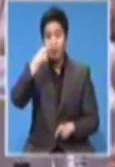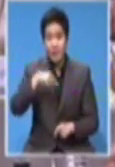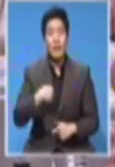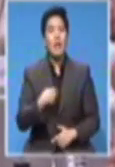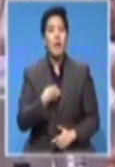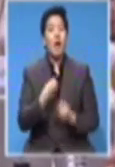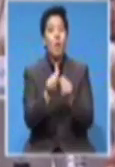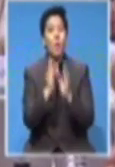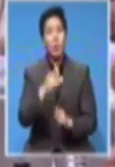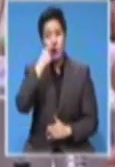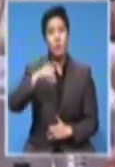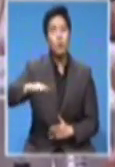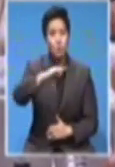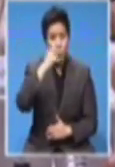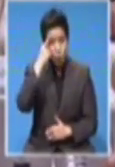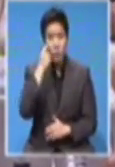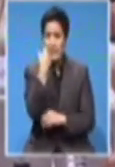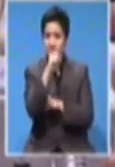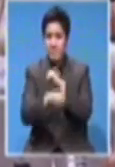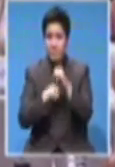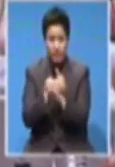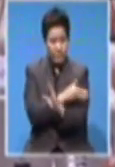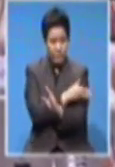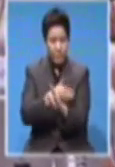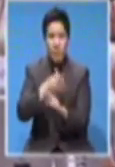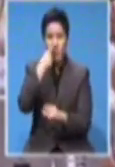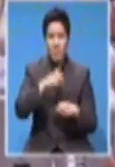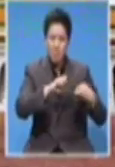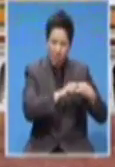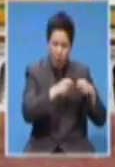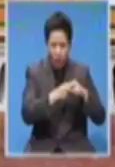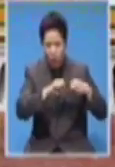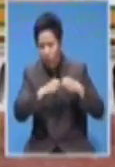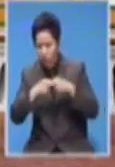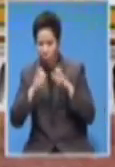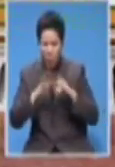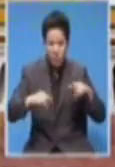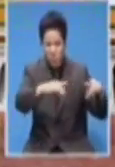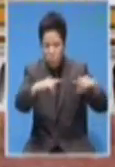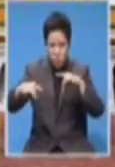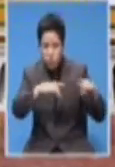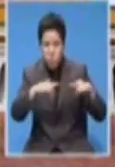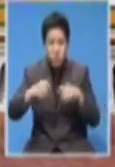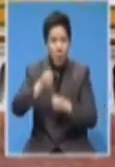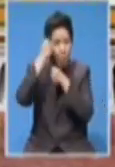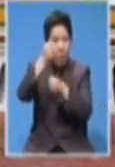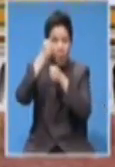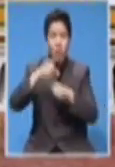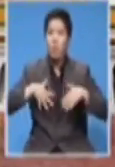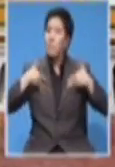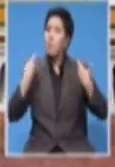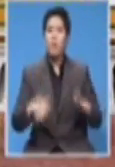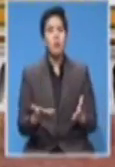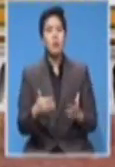ไทยทุกคนตระหนักว่าที่ผ่านมา10กว่าปีนั้นประเทศไทยมีปัญหามาโดยตลอดประชาชนแตกแยกไม่มีความสุขรัฐบาลทุกรัฐบ